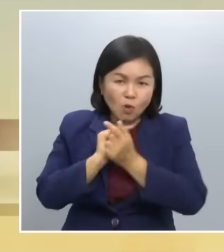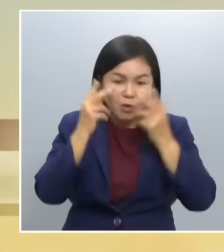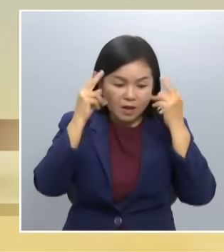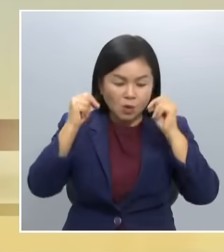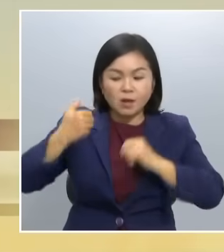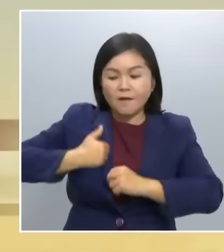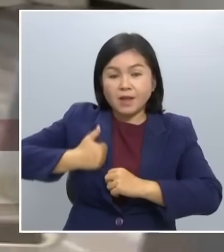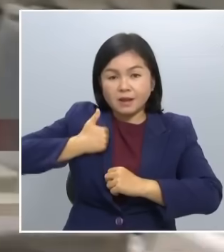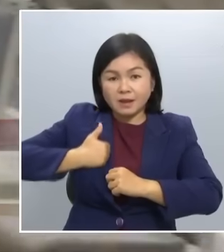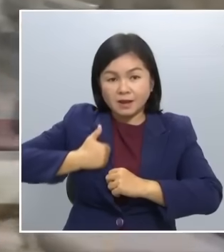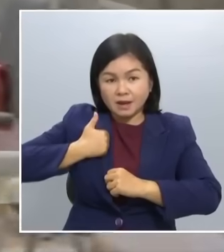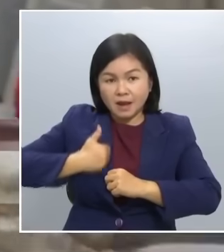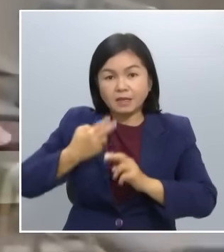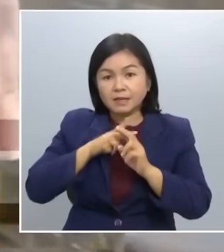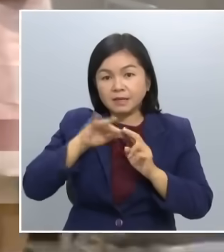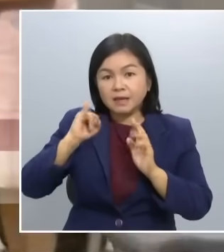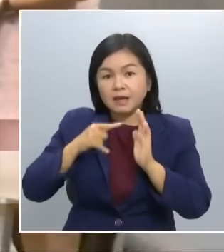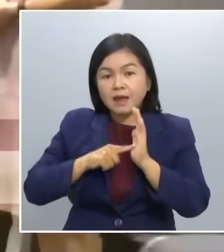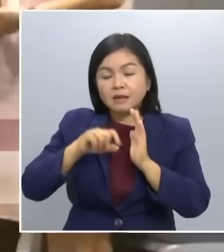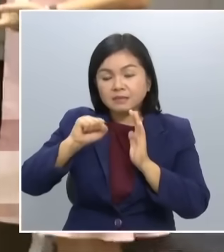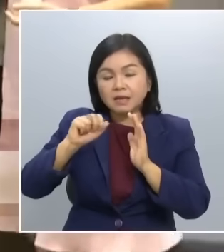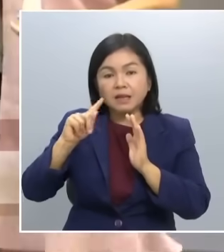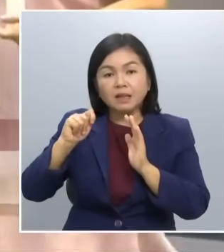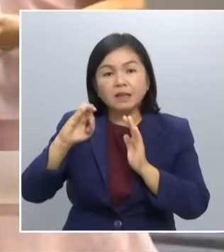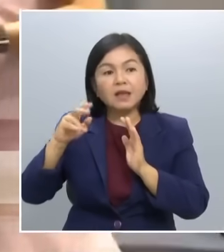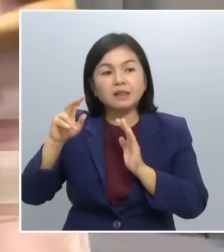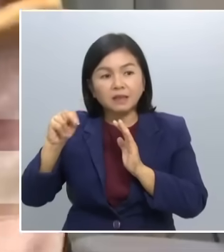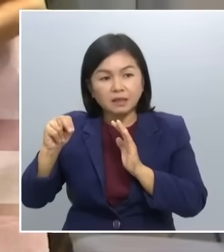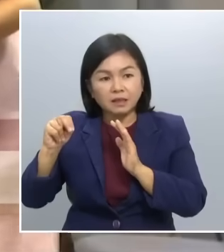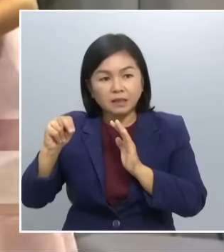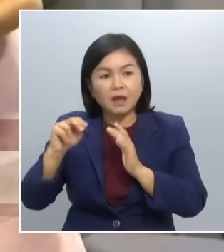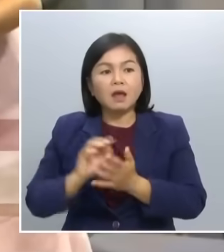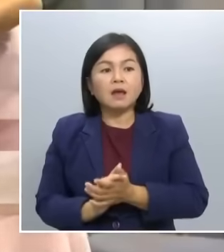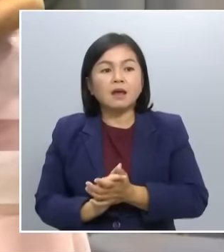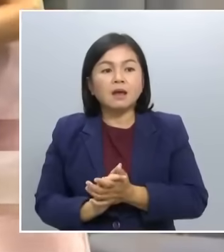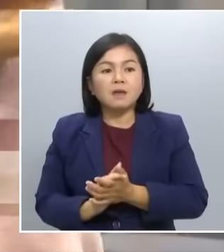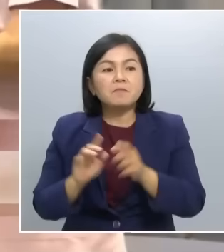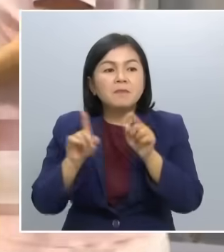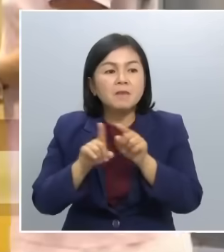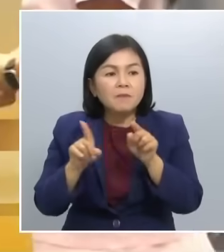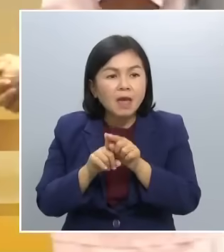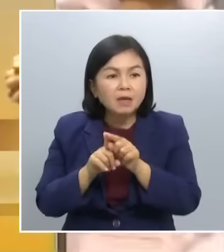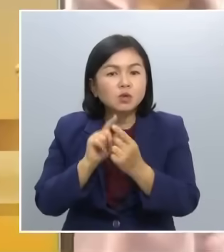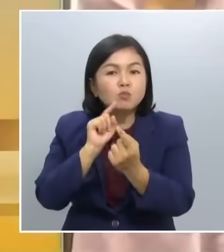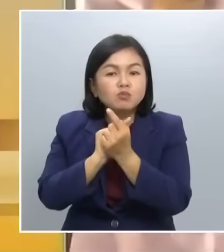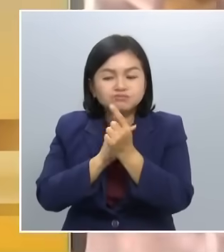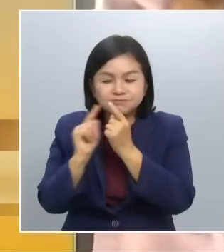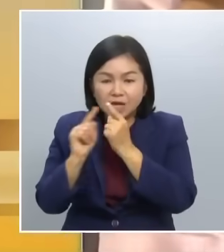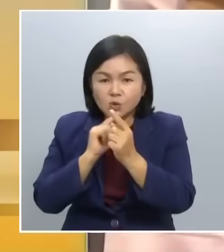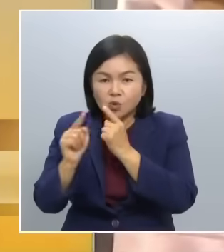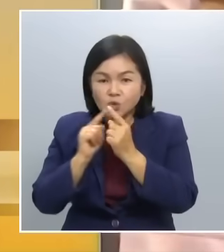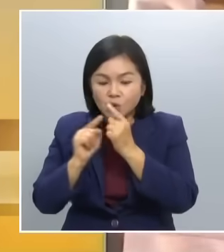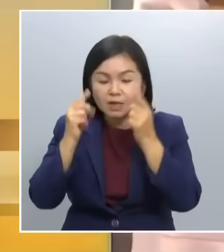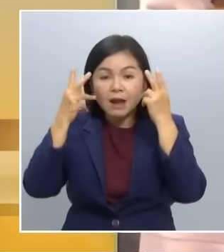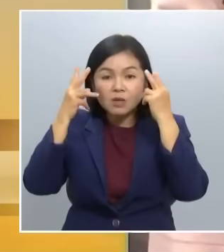ดาจัสตินทรูโดซึ่งดูเหมือนว่าจะมีการพูดคุยกันนายกรัฐมนตรีก็เ